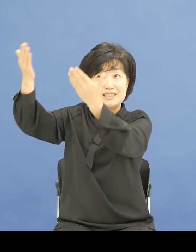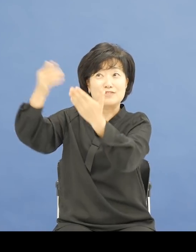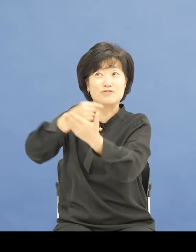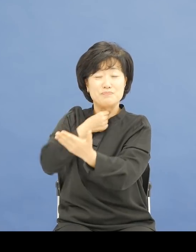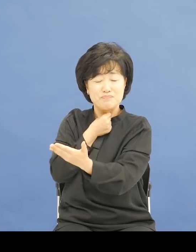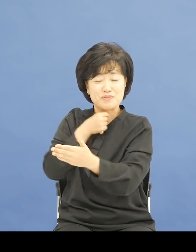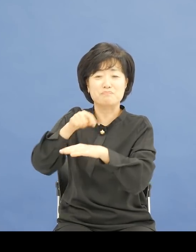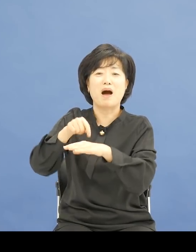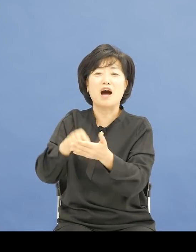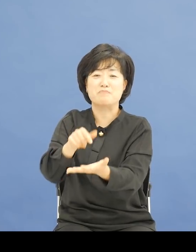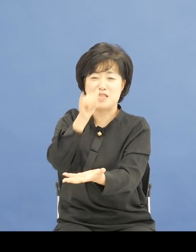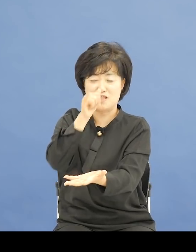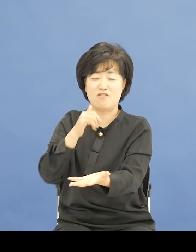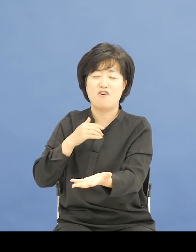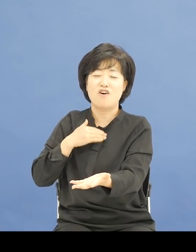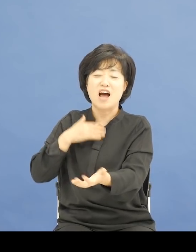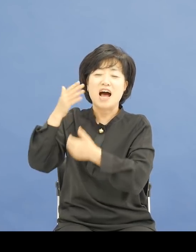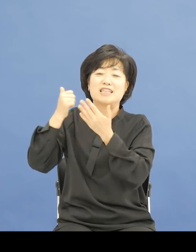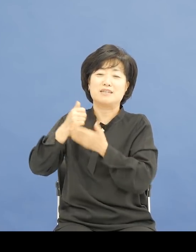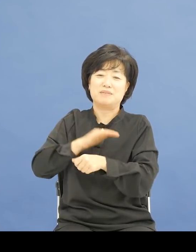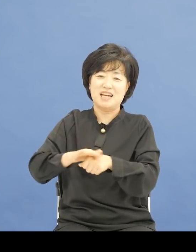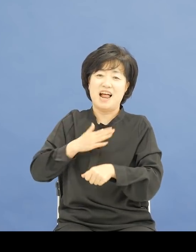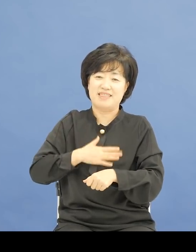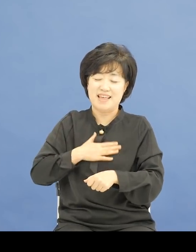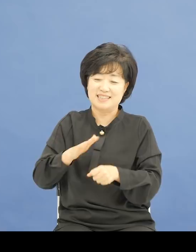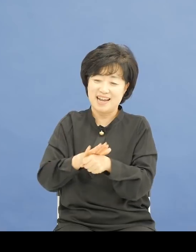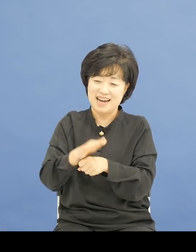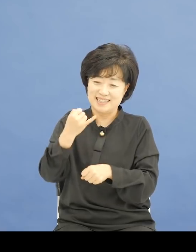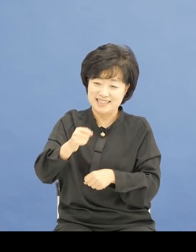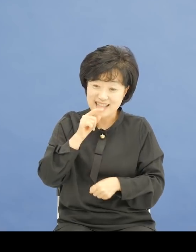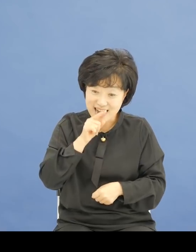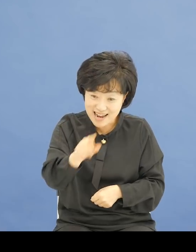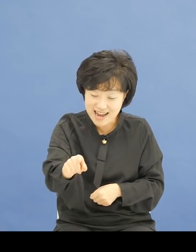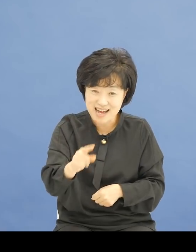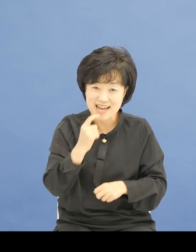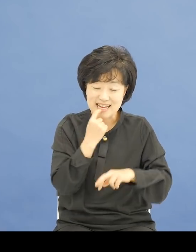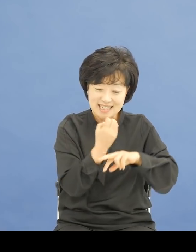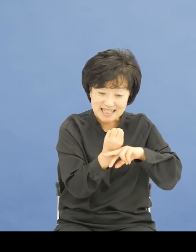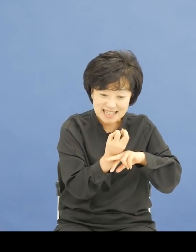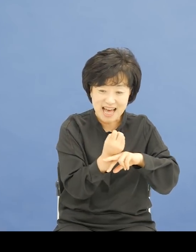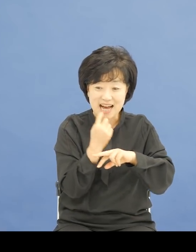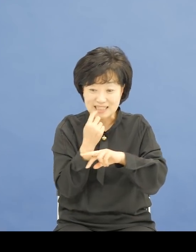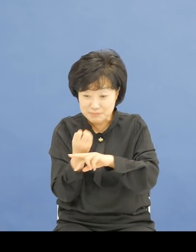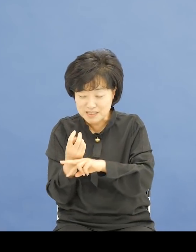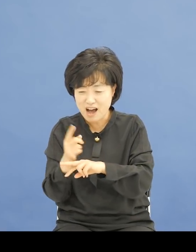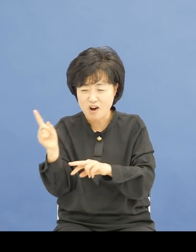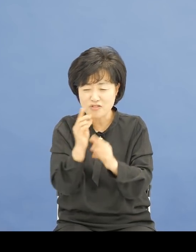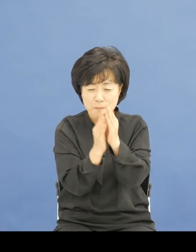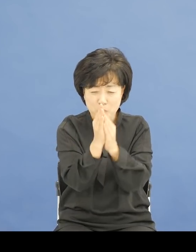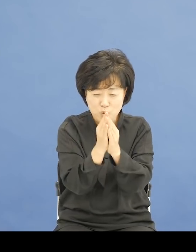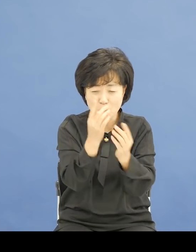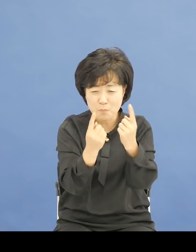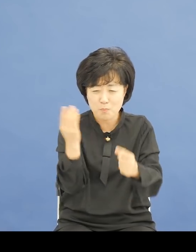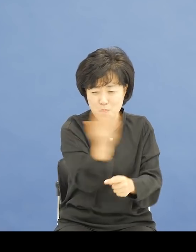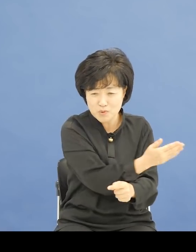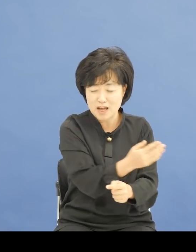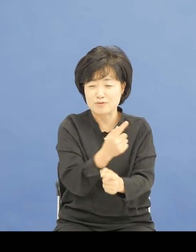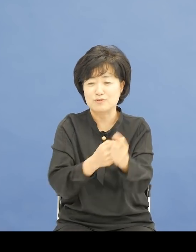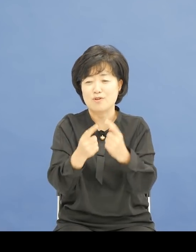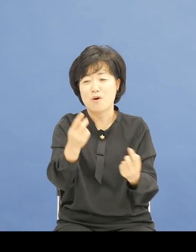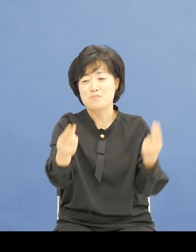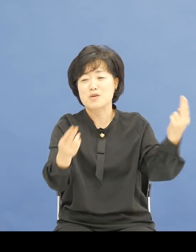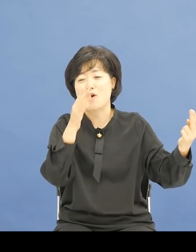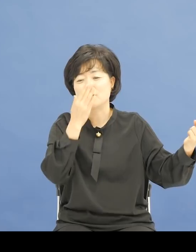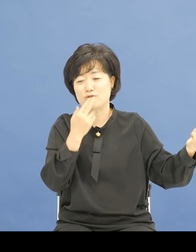마음이 있다는 걸 내가 잘 안단다. 사랑하는 딸아, 은이나 금이나 세상의 그 어떤 보석과도 비교할 수